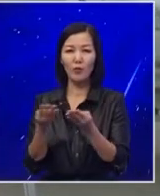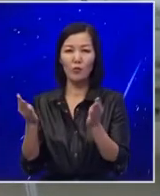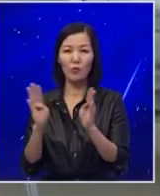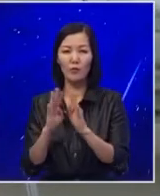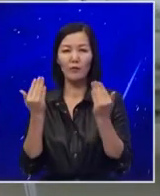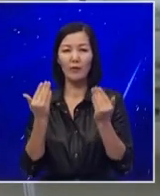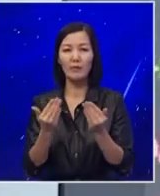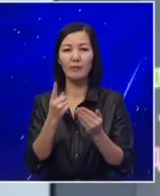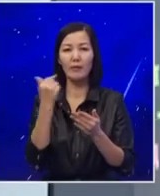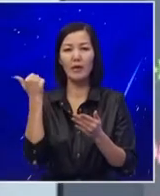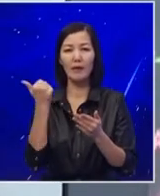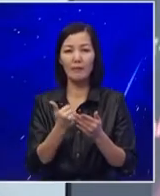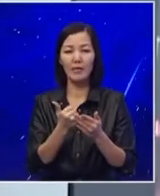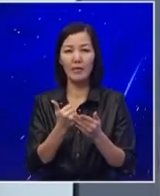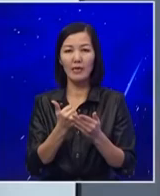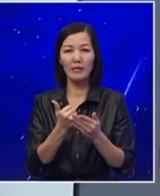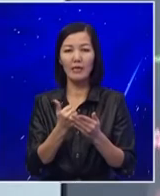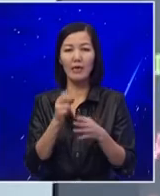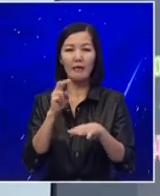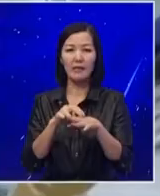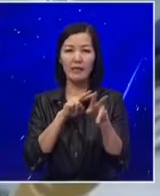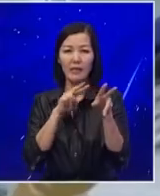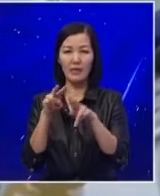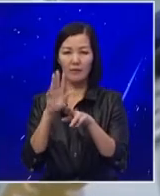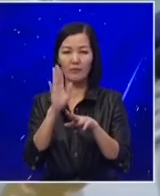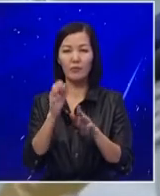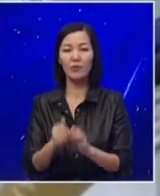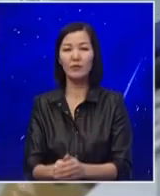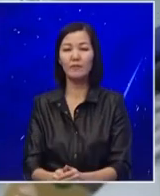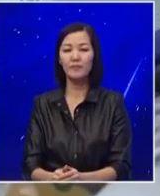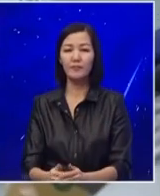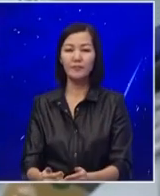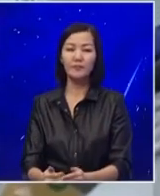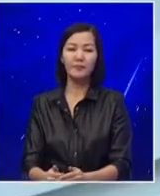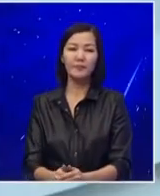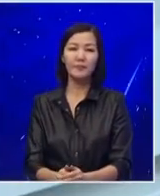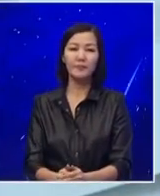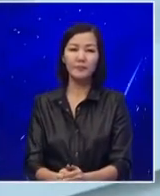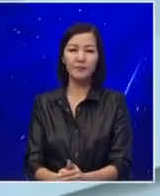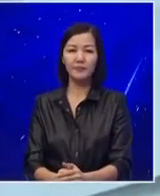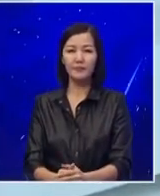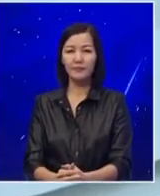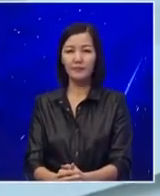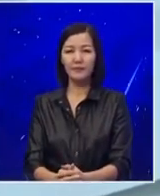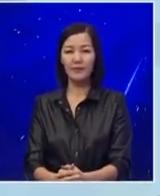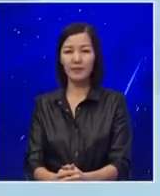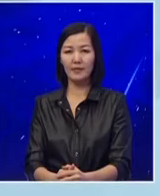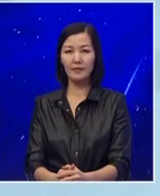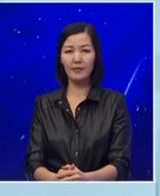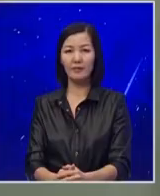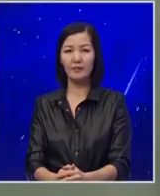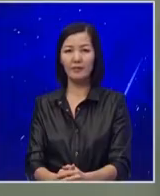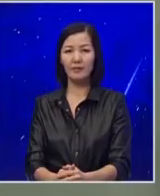енді бір апта бойы стационарда дәрігерлердің қабылдауында болады. Топтаманы ғаламтар ақпараттарымен дайындаған Елдан Сәрсенбаева, Жетісу